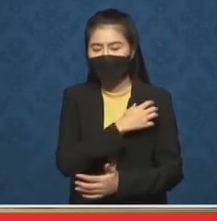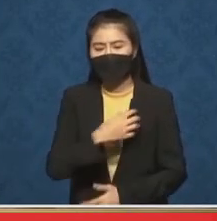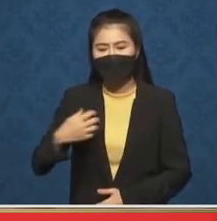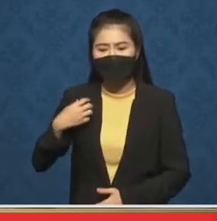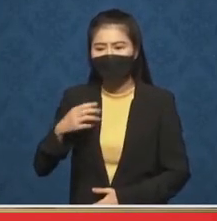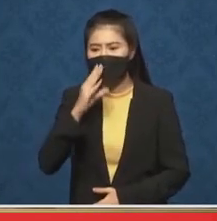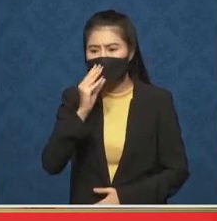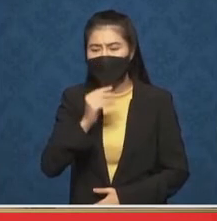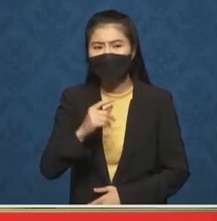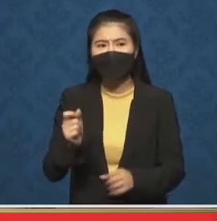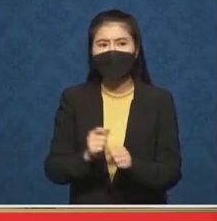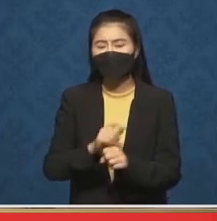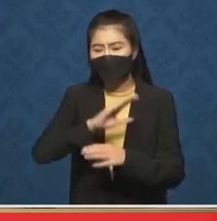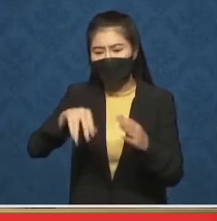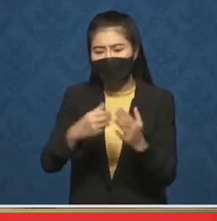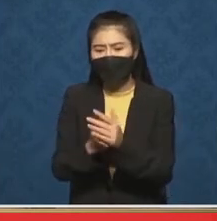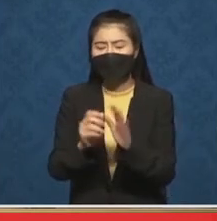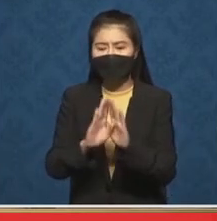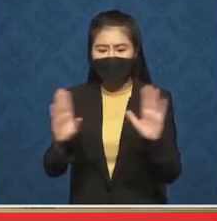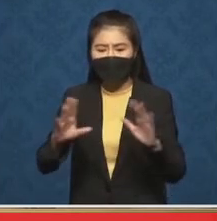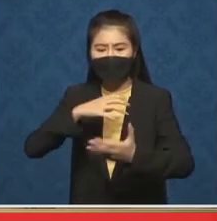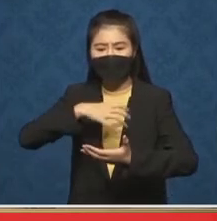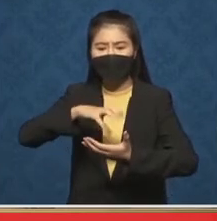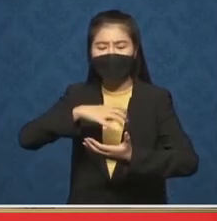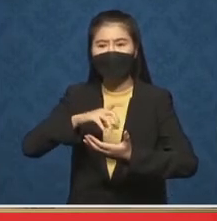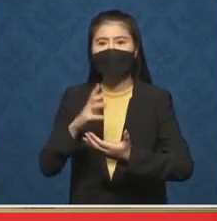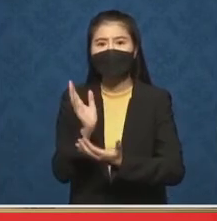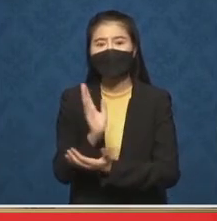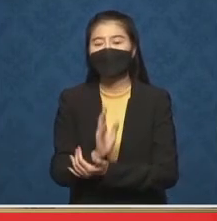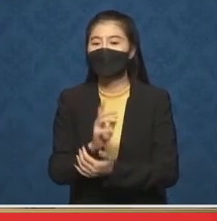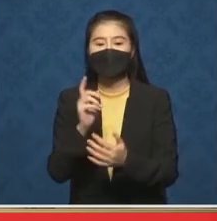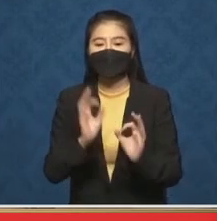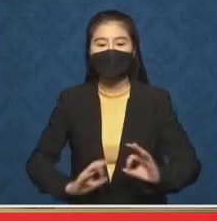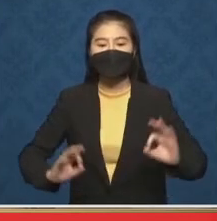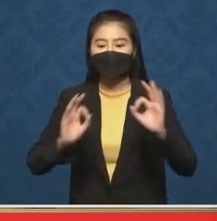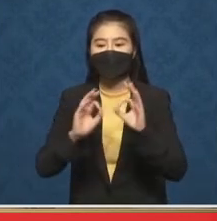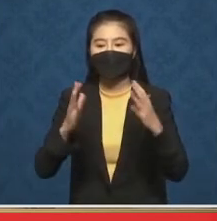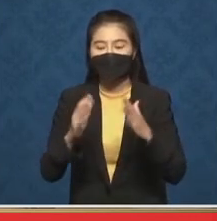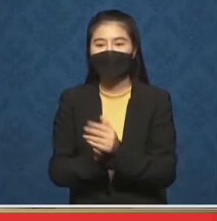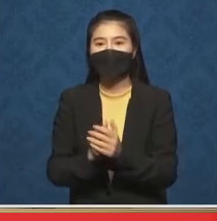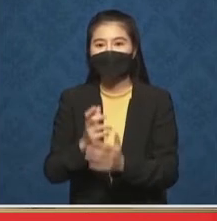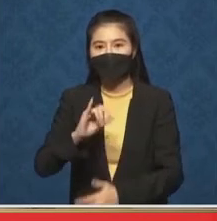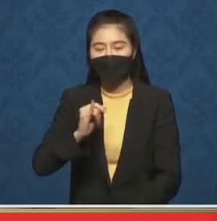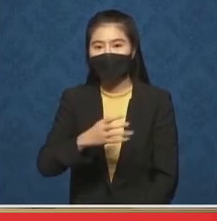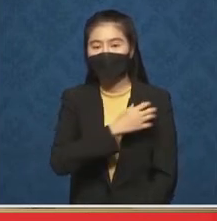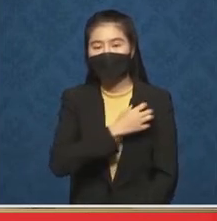พทุกเรื่องเปิเผยทุเรื่องใช่ เขาใจได้ครับการตูดเฉิงเงียบผมกเขาใจคำนี้